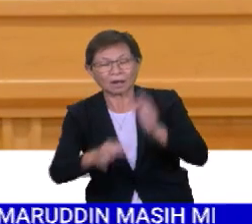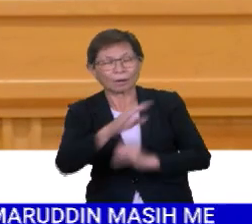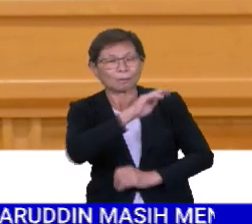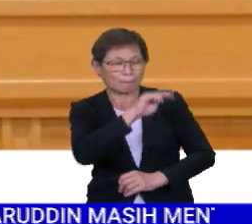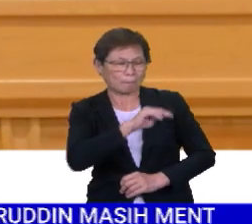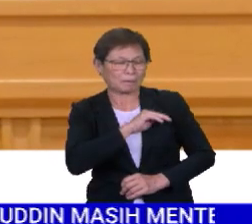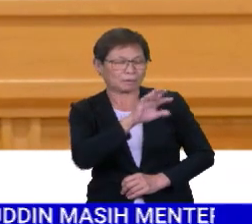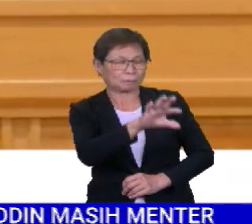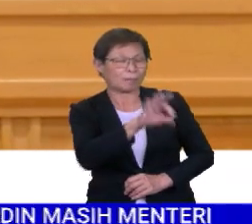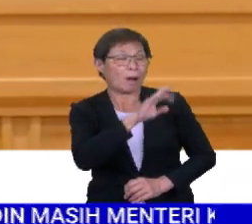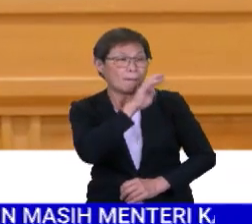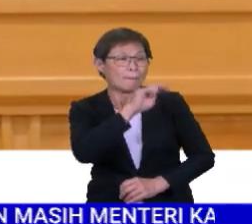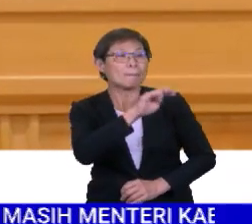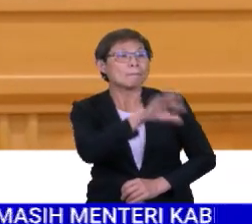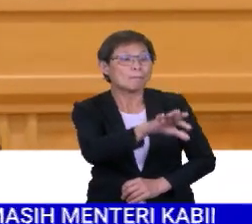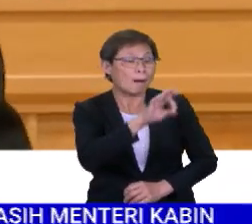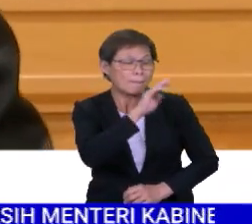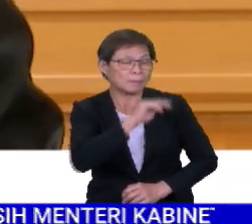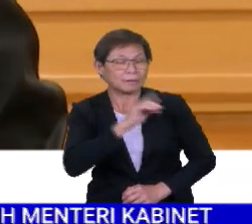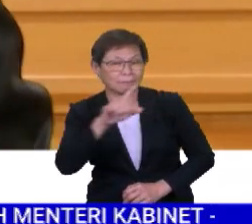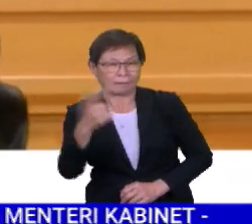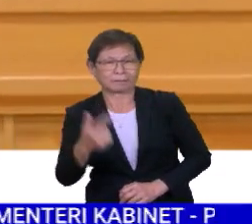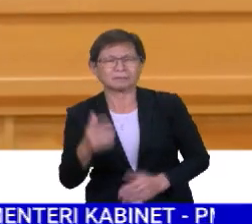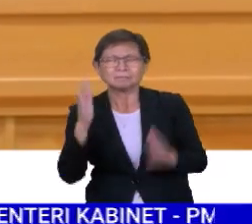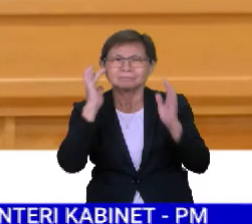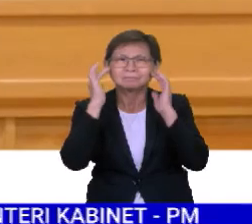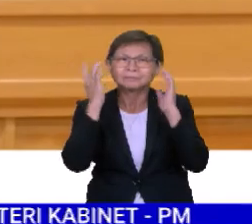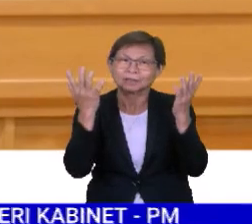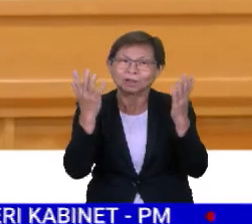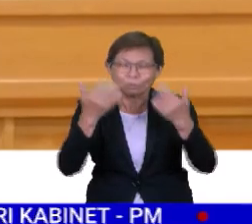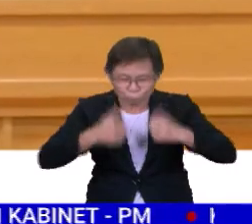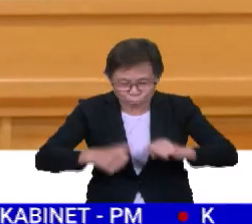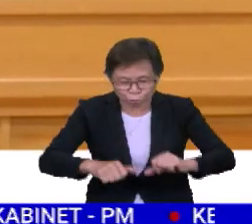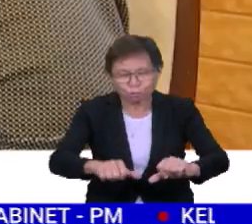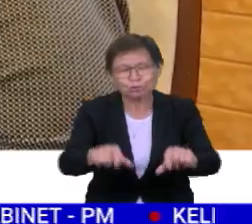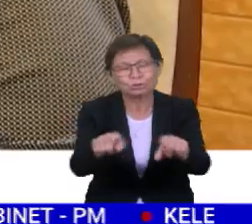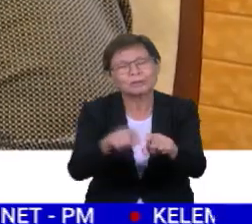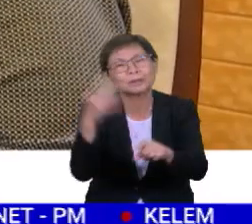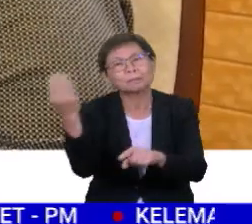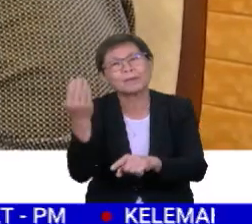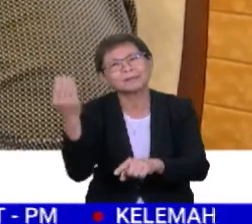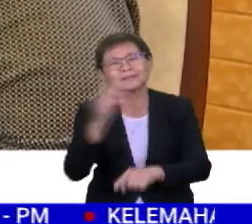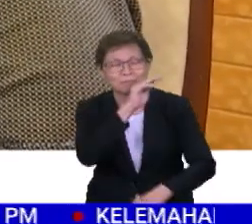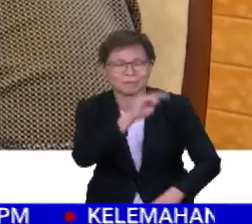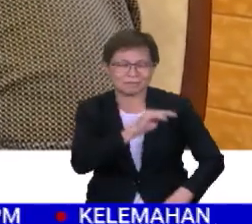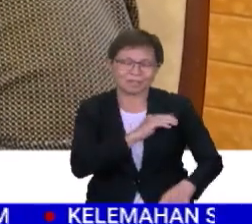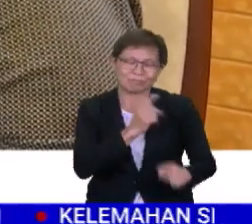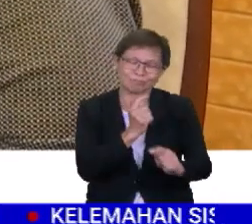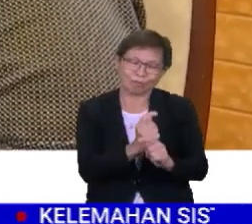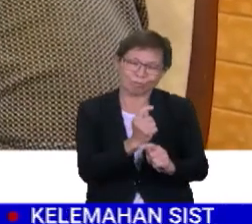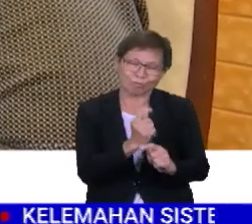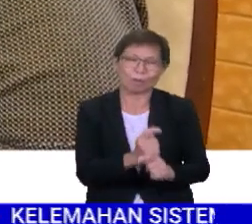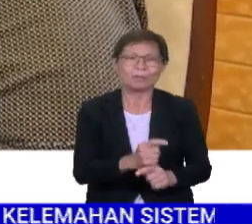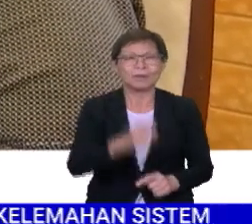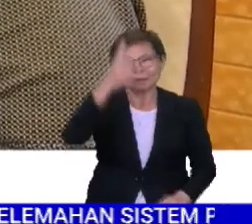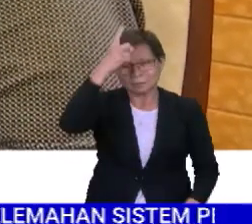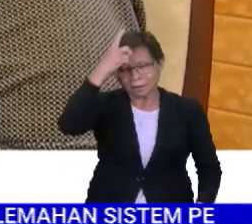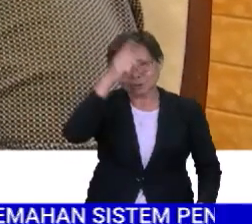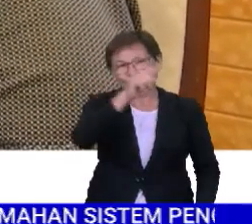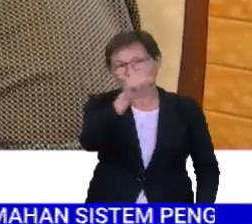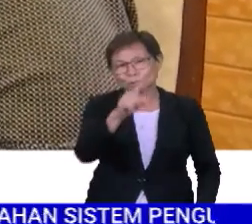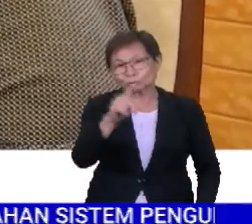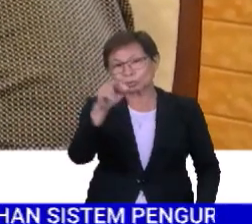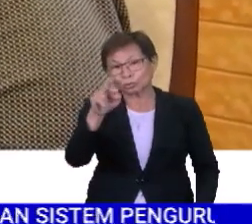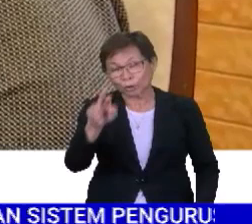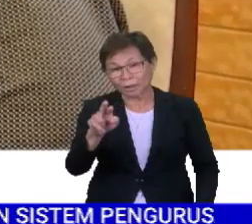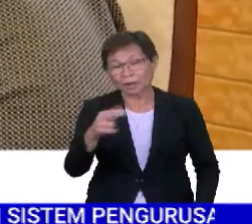yang lain. Jadi kita tak tahu lagi apa sebenarnya. Jadi sebelum itu teruskan seperti biasa. Datuk Zuraida dalam kenyataan